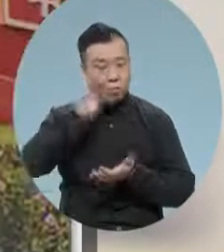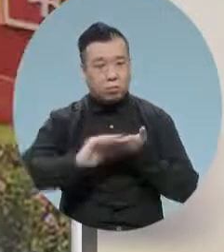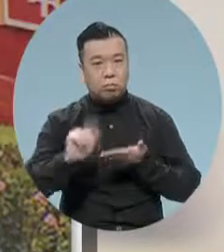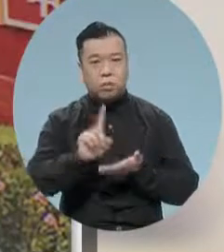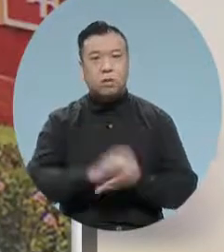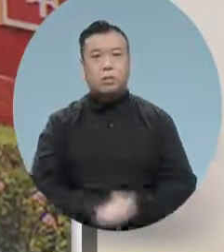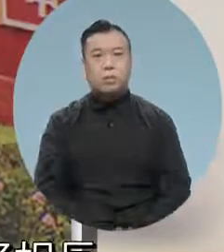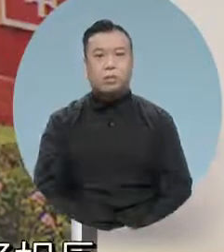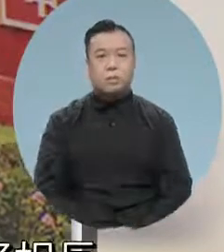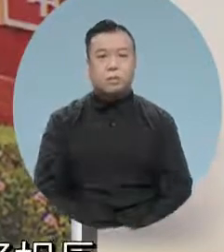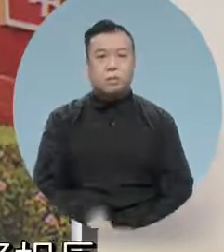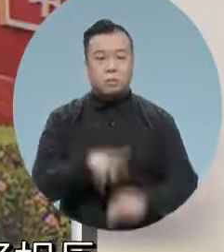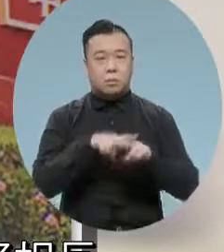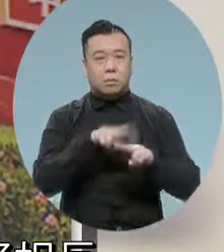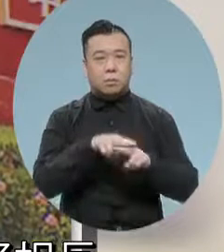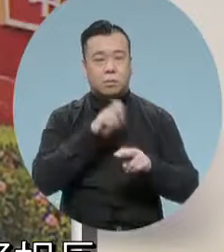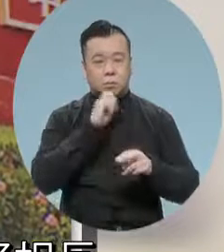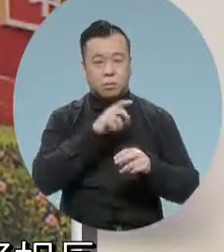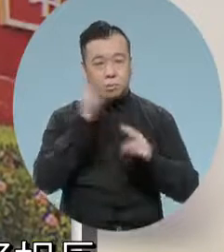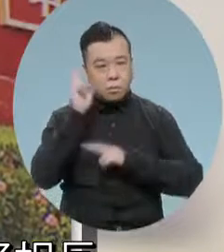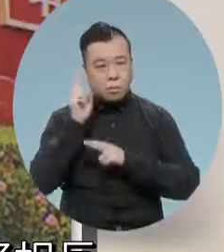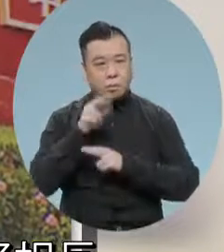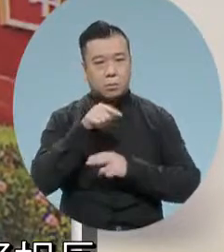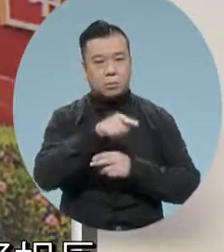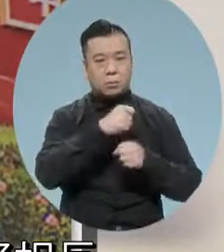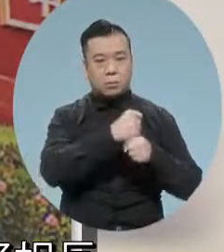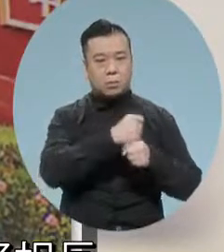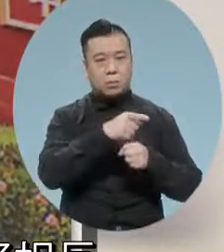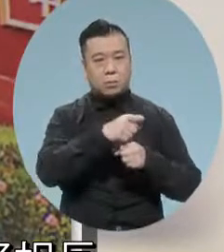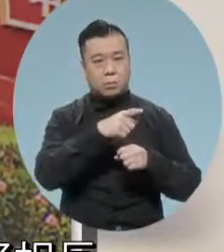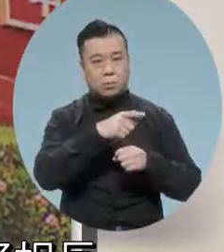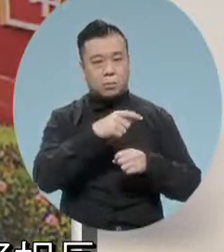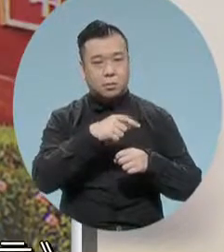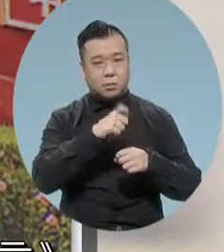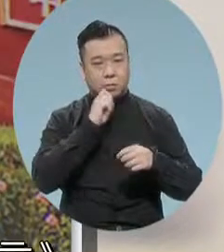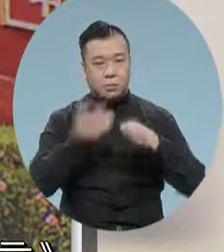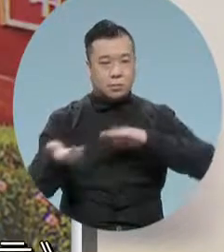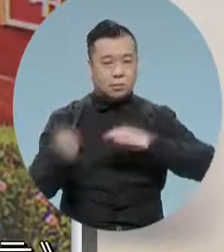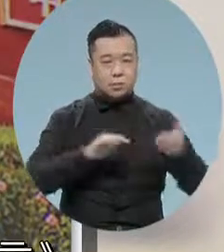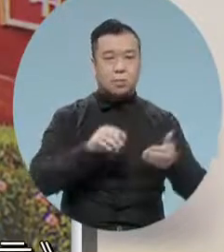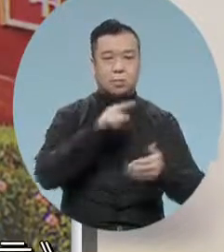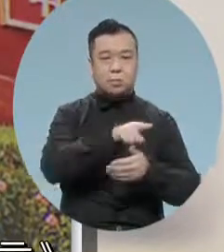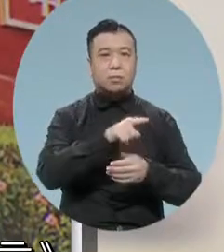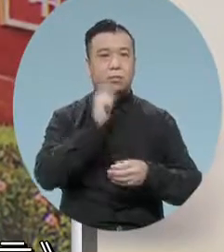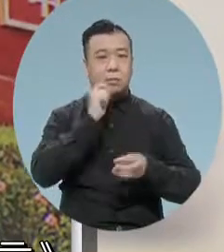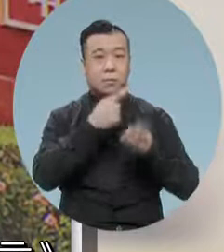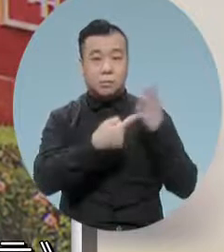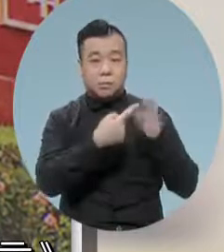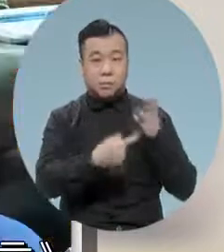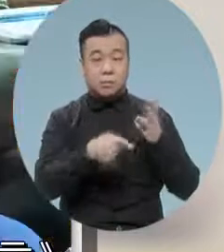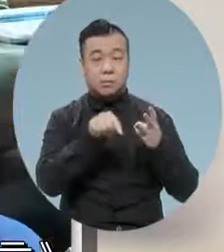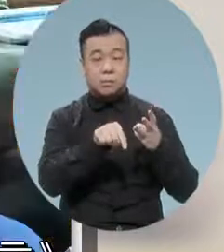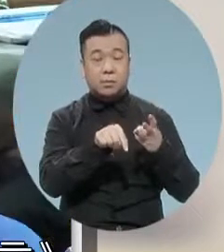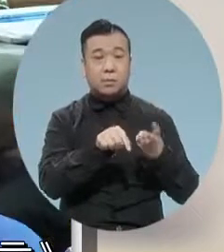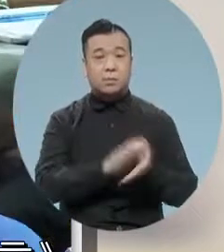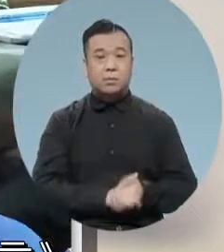點咧，就係、是。中共發展的歷史和馬克思他的生平剛好是調轉的。馬克思在他30歲的時候，